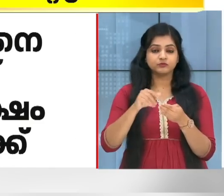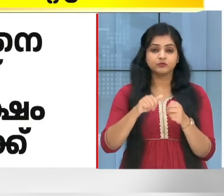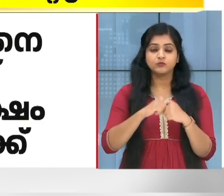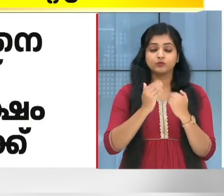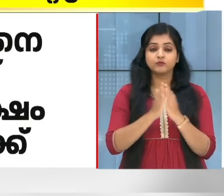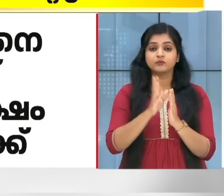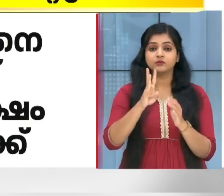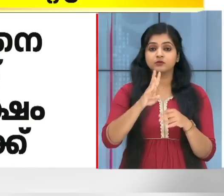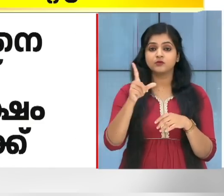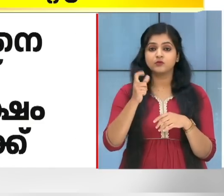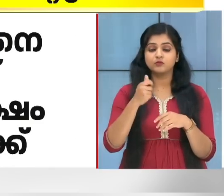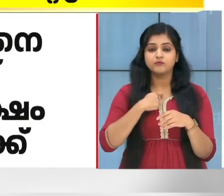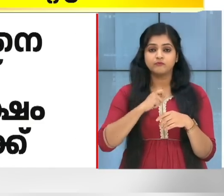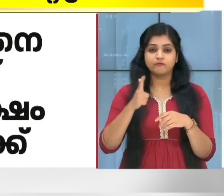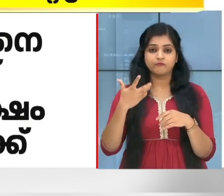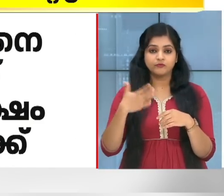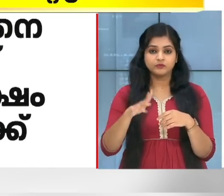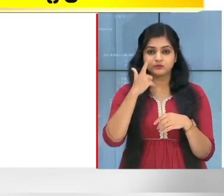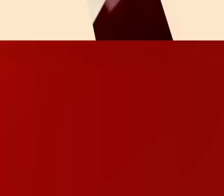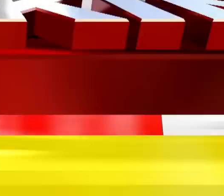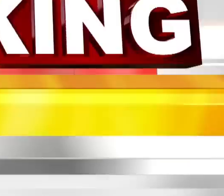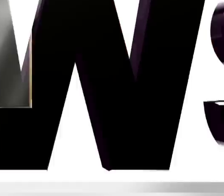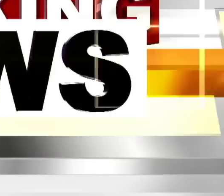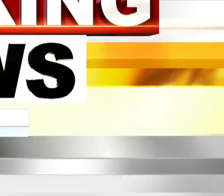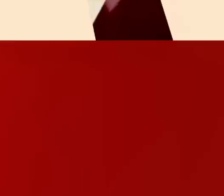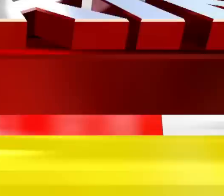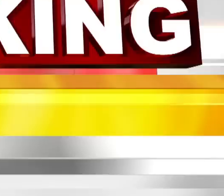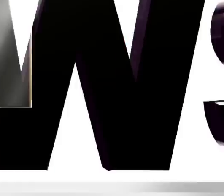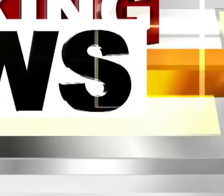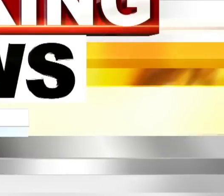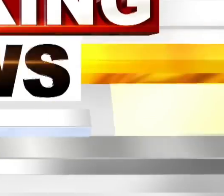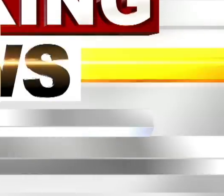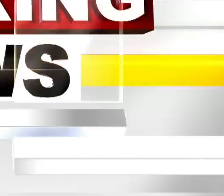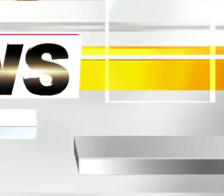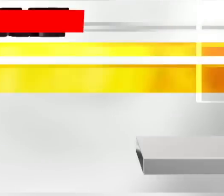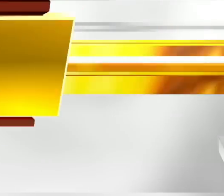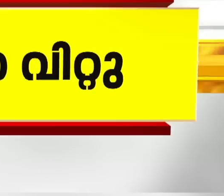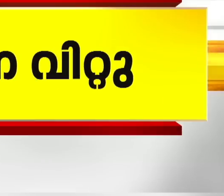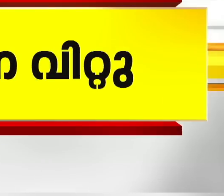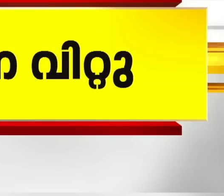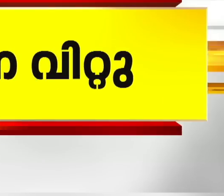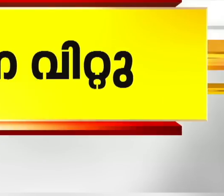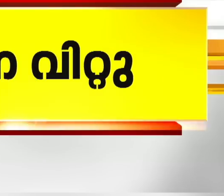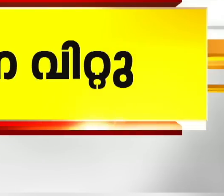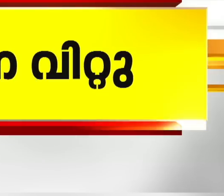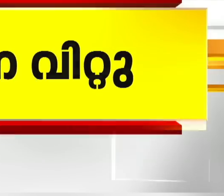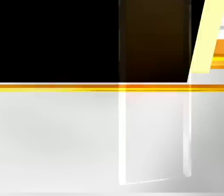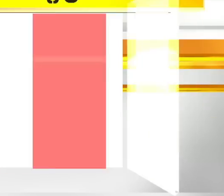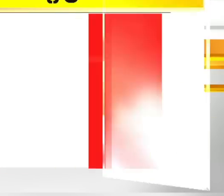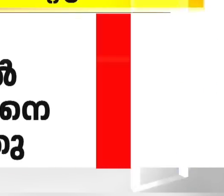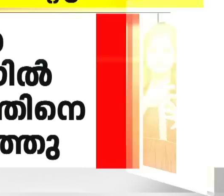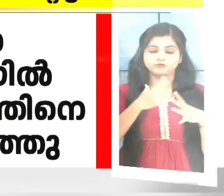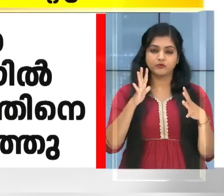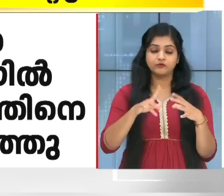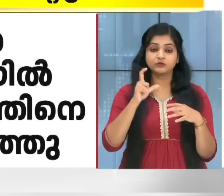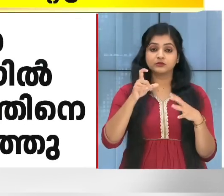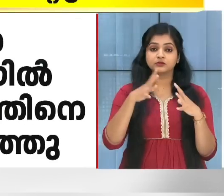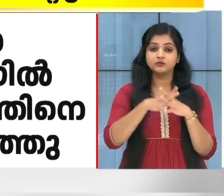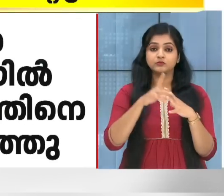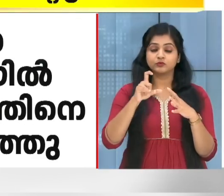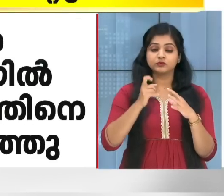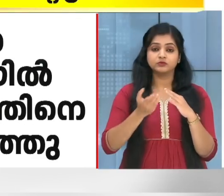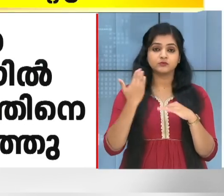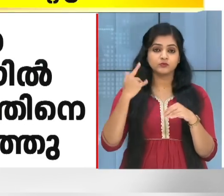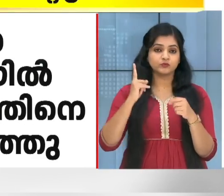തന്നെ ഇപ്പോൾ വ്യക്തമാക്കിയിരിക്കുന്ന കാര്യം. അതുകൊണ്ട് തന്നെ അത് ഒഫൻസ് ആണെന്നുള്ള കാര്യത്തിൽ ഒരു തർക്കവുമില്ല. കഴിഞ്ഞ ബുധനാഴ്ചയാണ് ചൈൽഡ് വെൽഫെയർ കമ്മിറ്റിക്ക് ഇതുമായി ബന്ധപ്പെട്ട് ഒരു വിവരം കിട്ടുന്നത്.